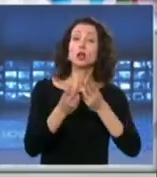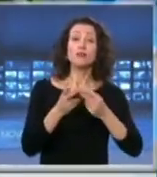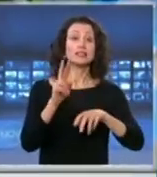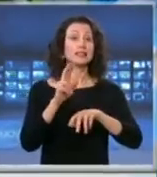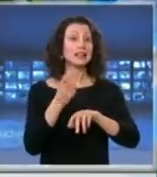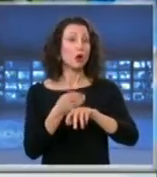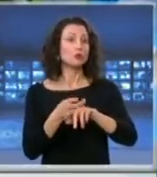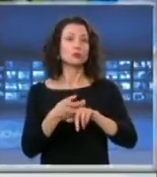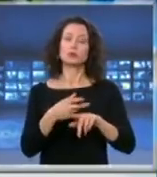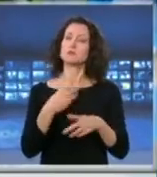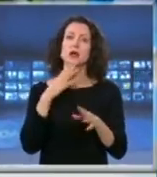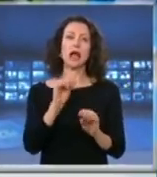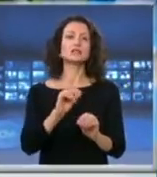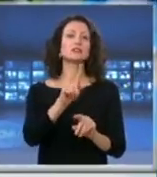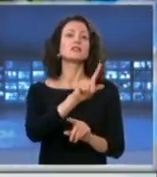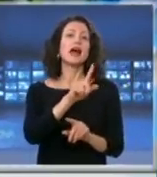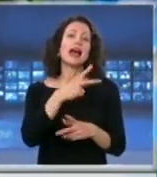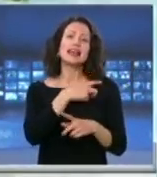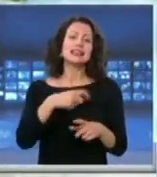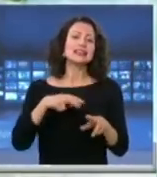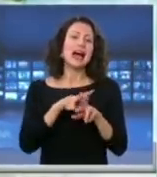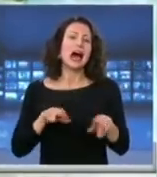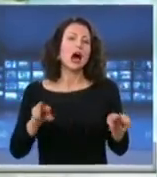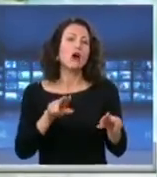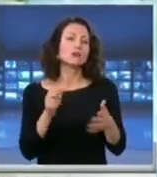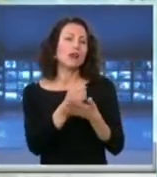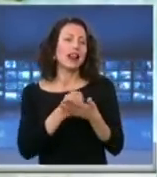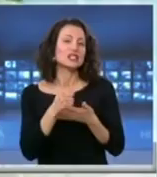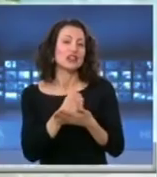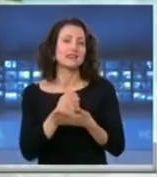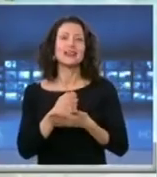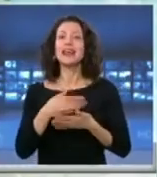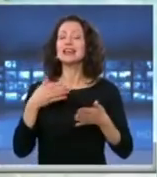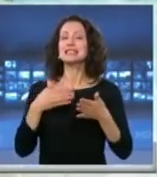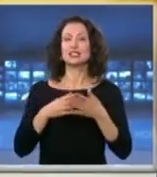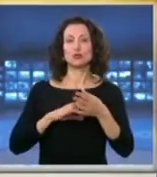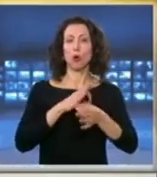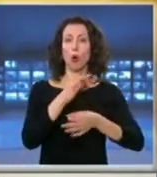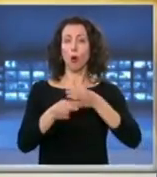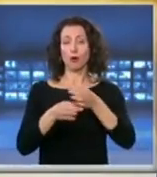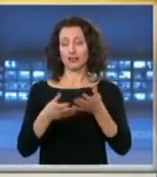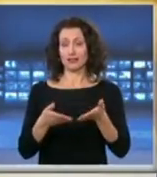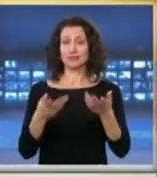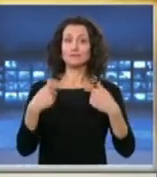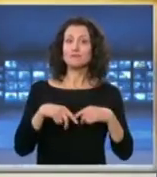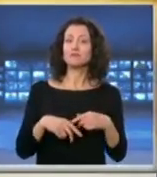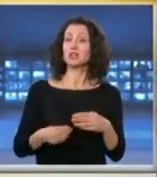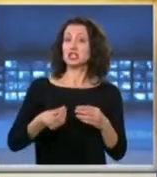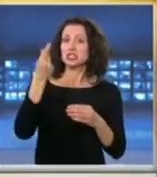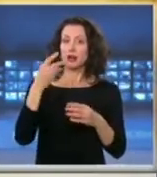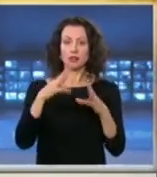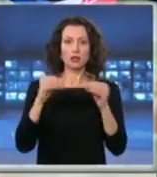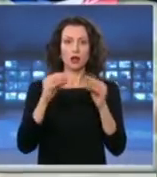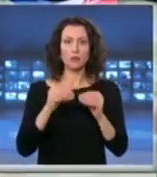народните елачи срещу коронавирус. В резултат, цената на лимоните само за месец се покачи двойно, като килограма им на места